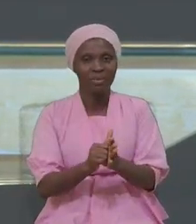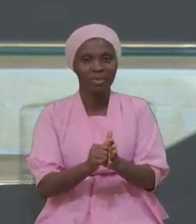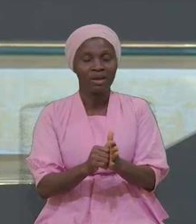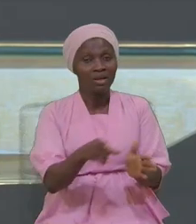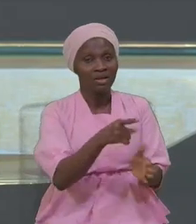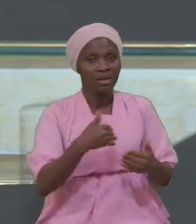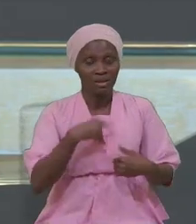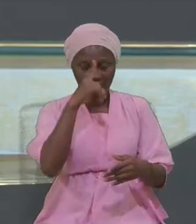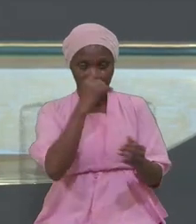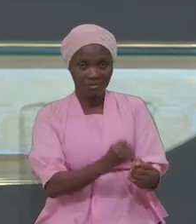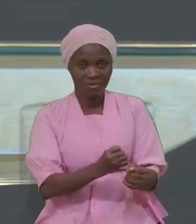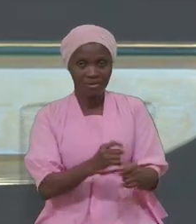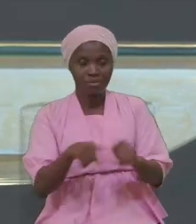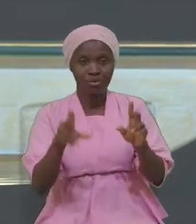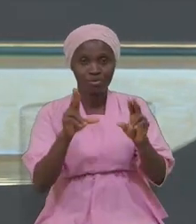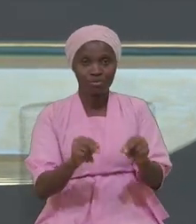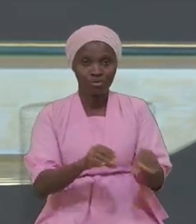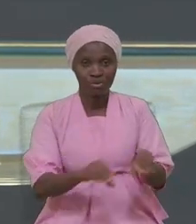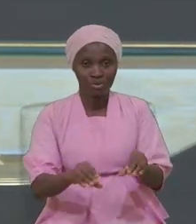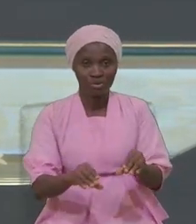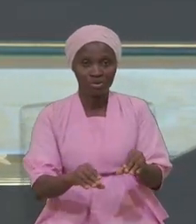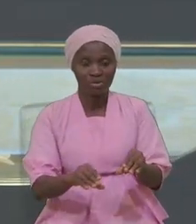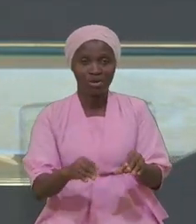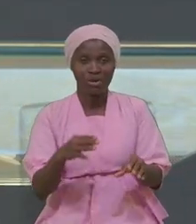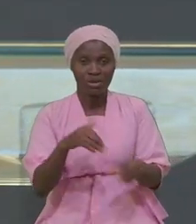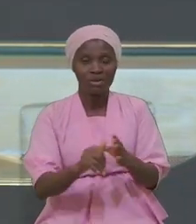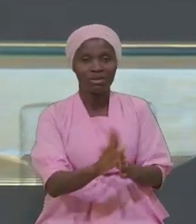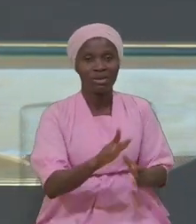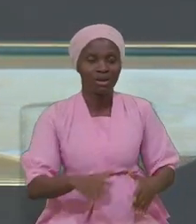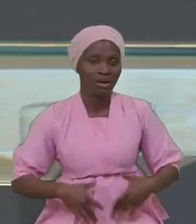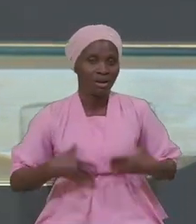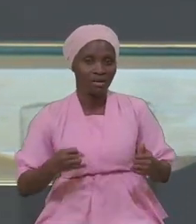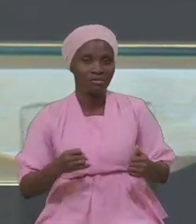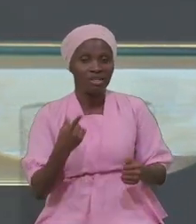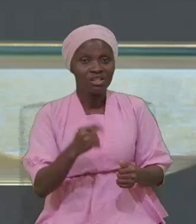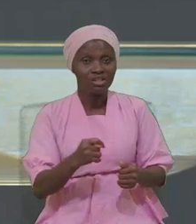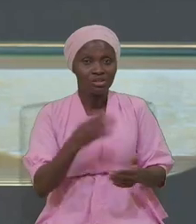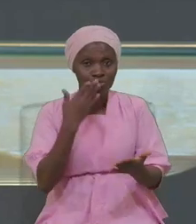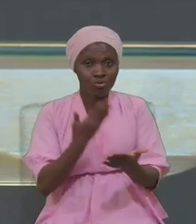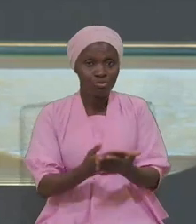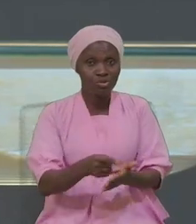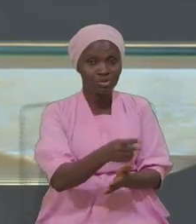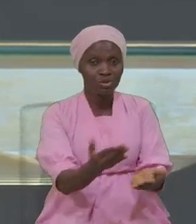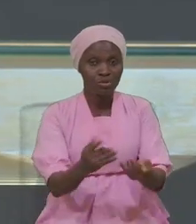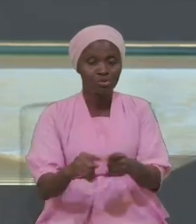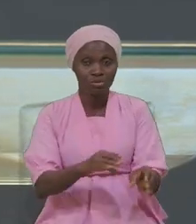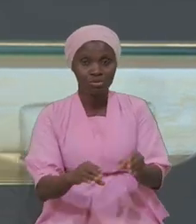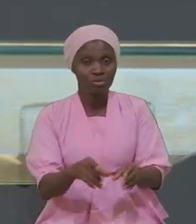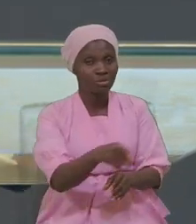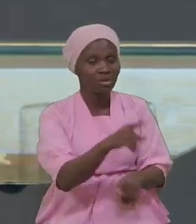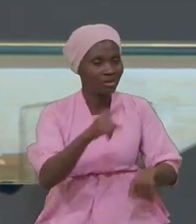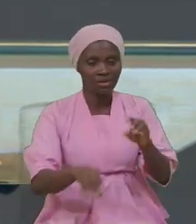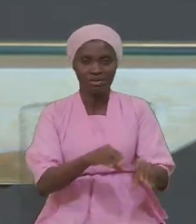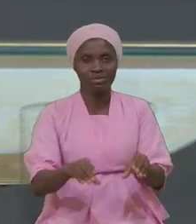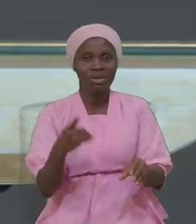d'activité, pas d'approbation sur leur vie. Le bien qu'ils voudraient faire, ils ne pouvaient pas le faire. Le